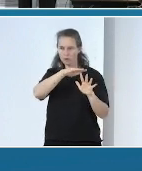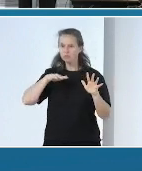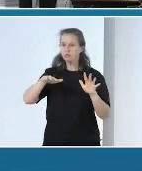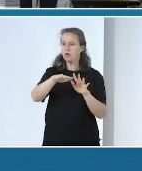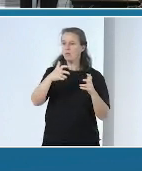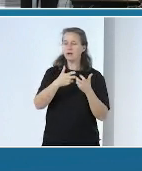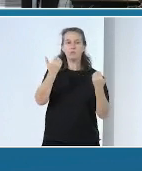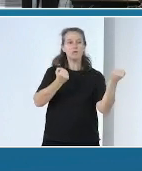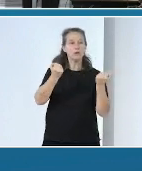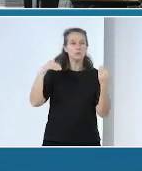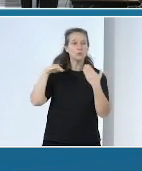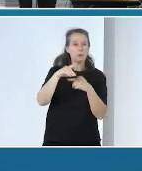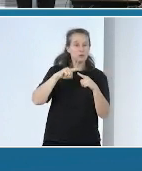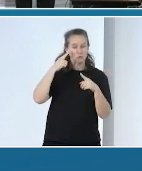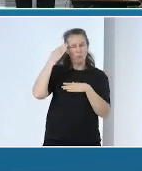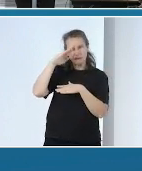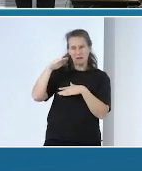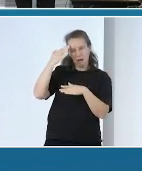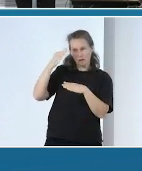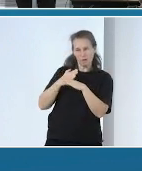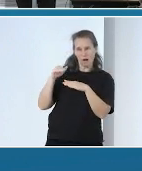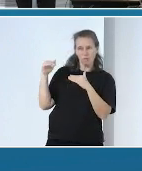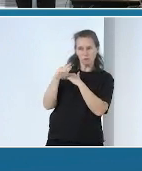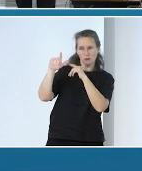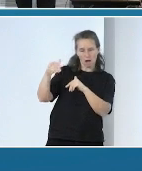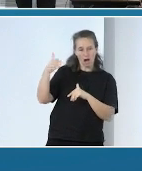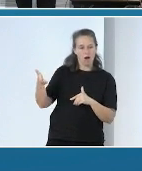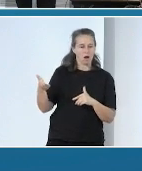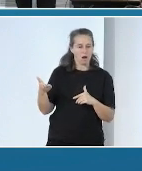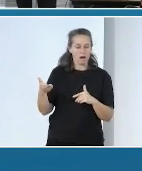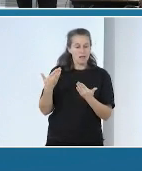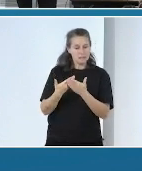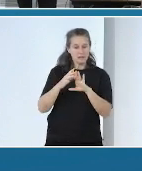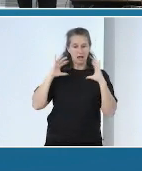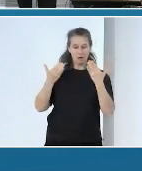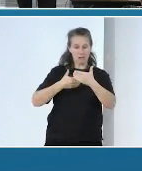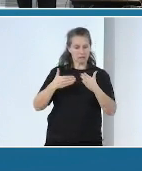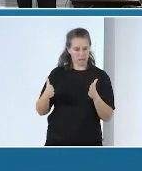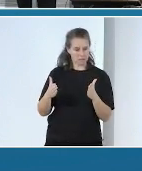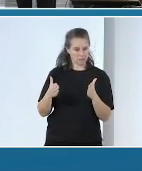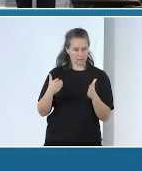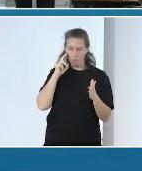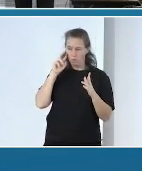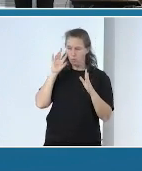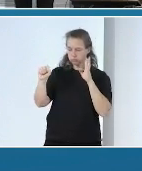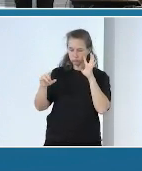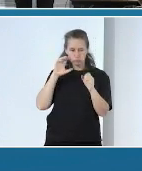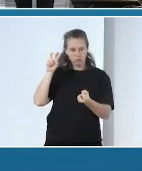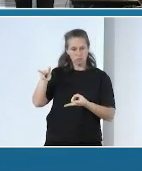par exemple une voiture. Ou je sais pas. Bon, voilà. Et donc, c'est dans ce cadre que nous percevons